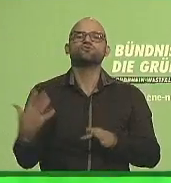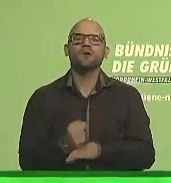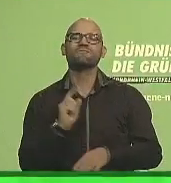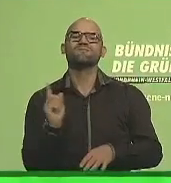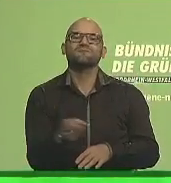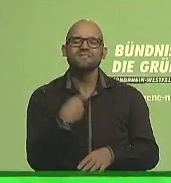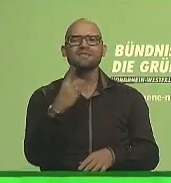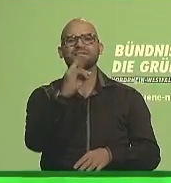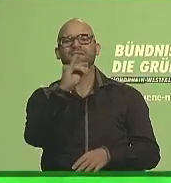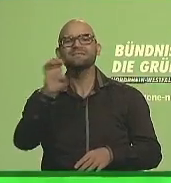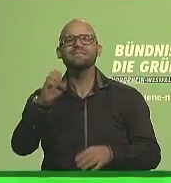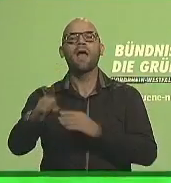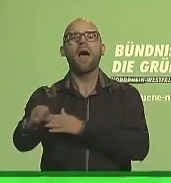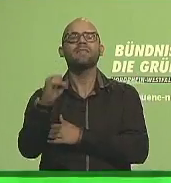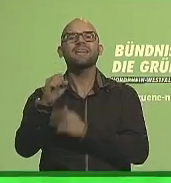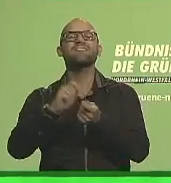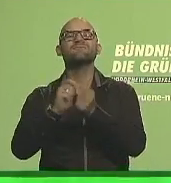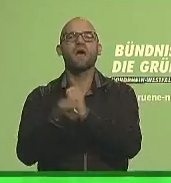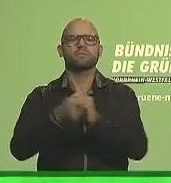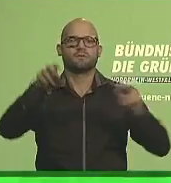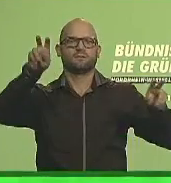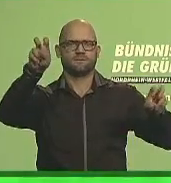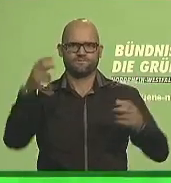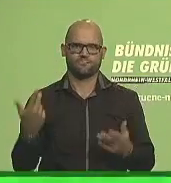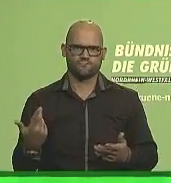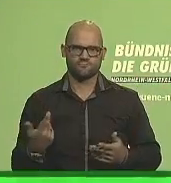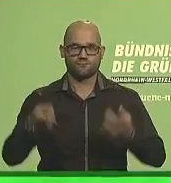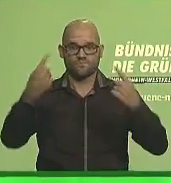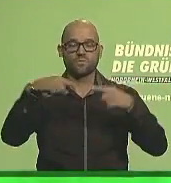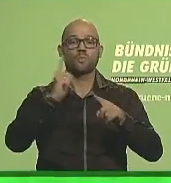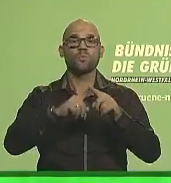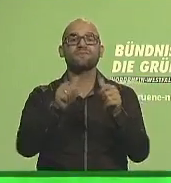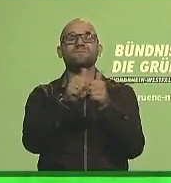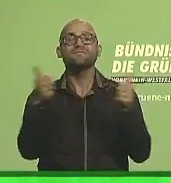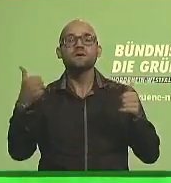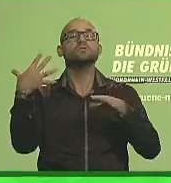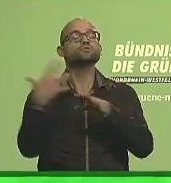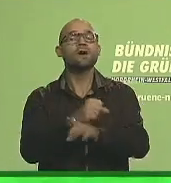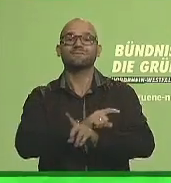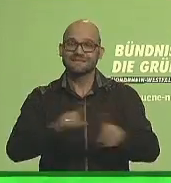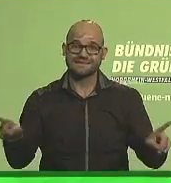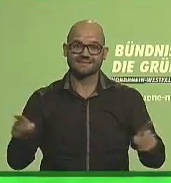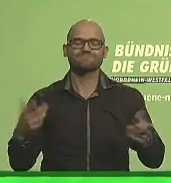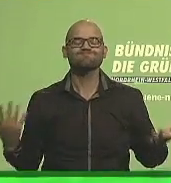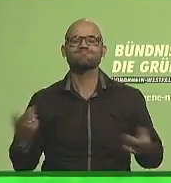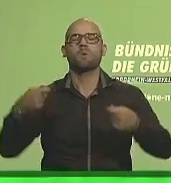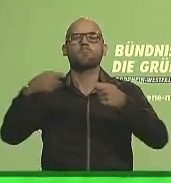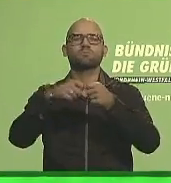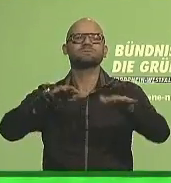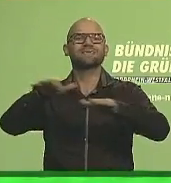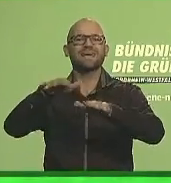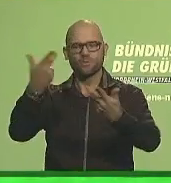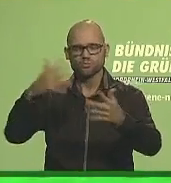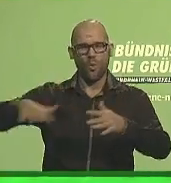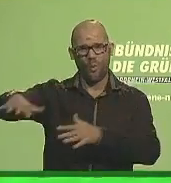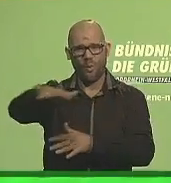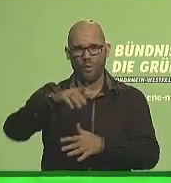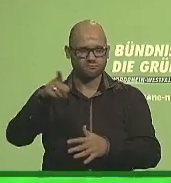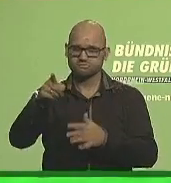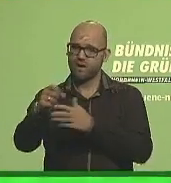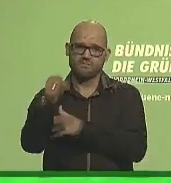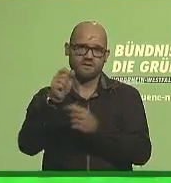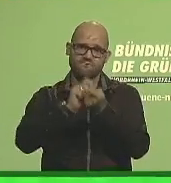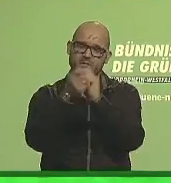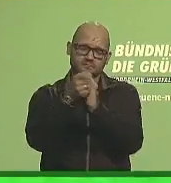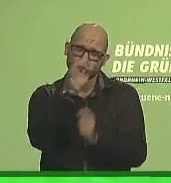Energiewende«. Und wie schafft man sie nicht? So wie es die Bundesregierung macht, liebe Freundinnen und Freunde. Die